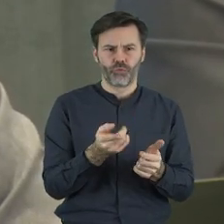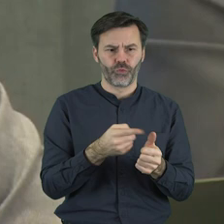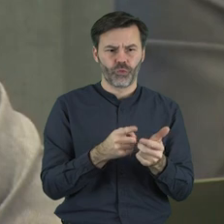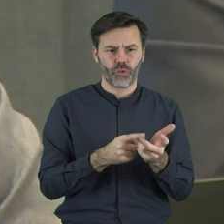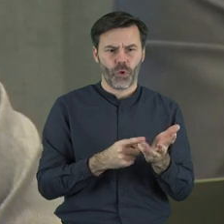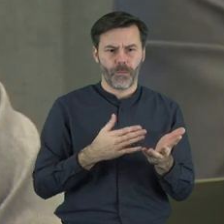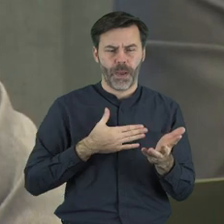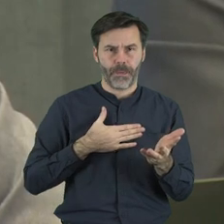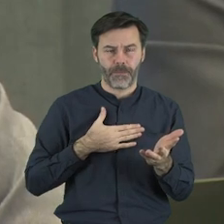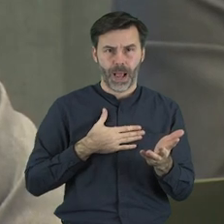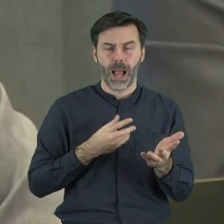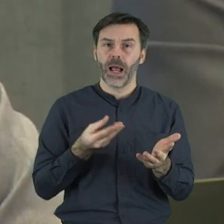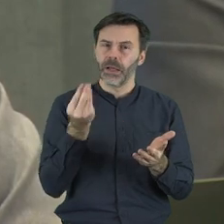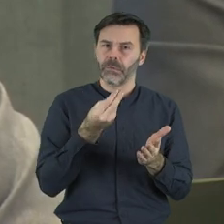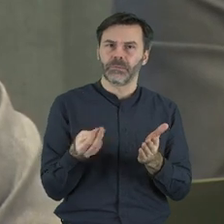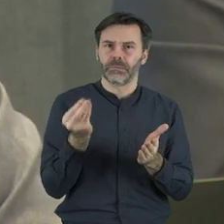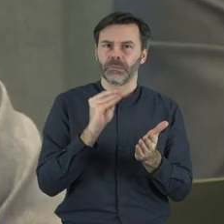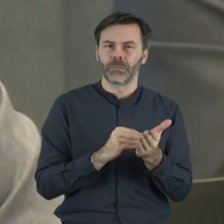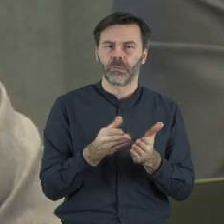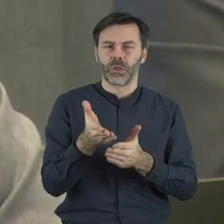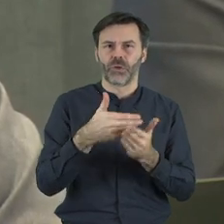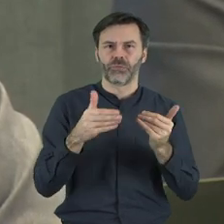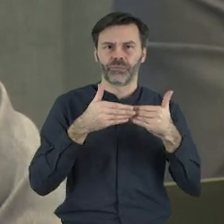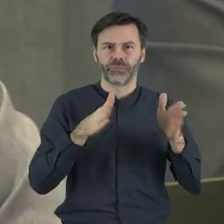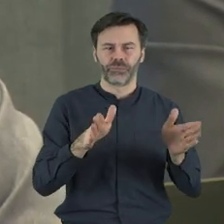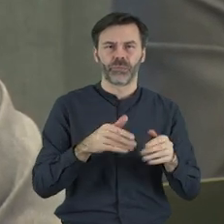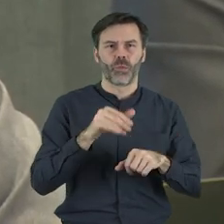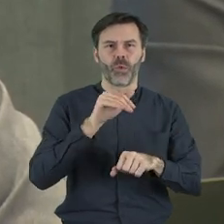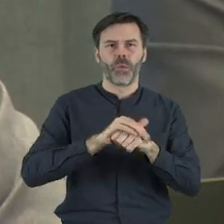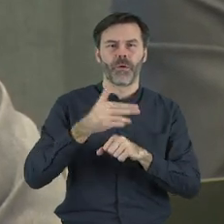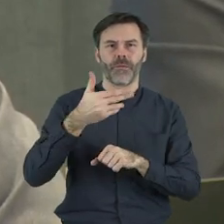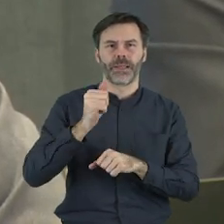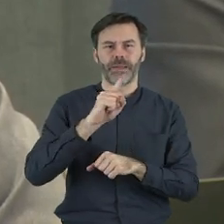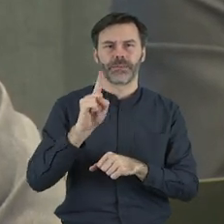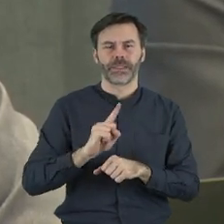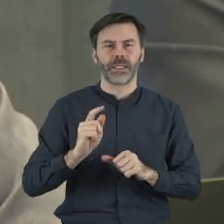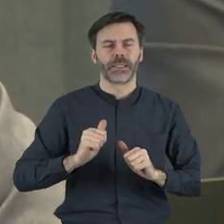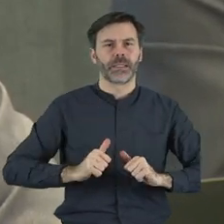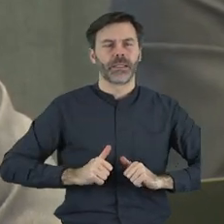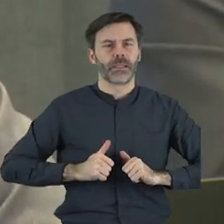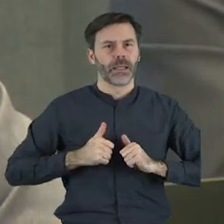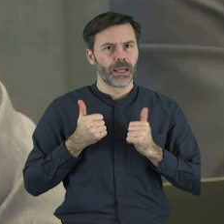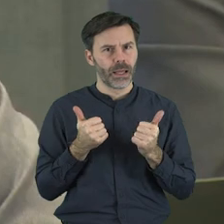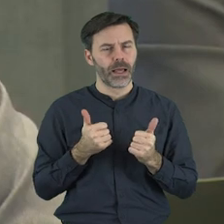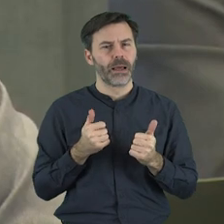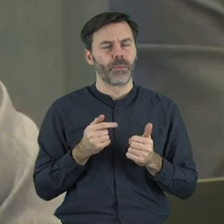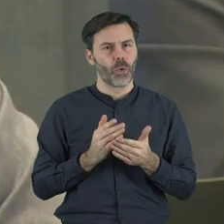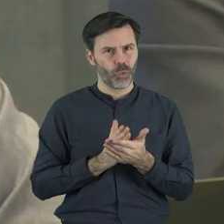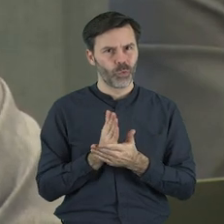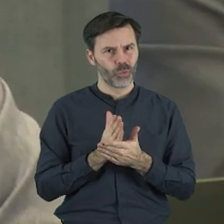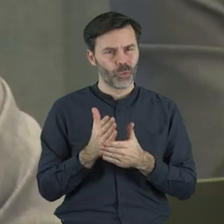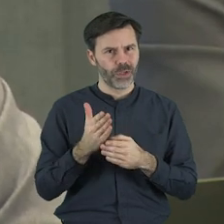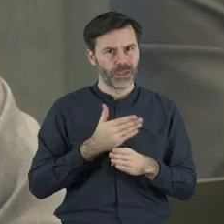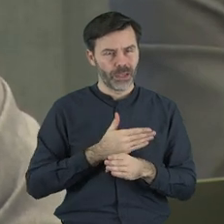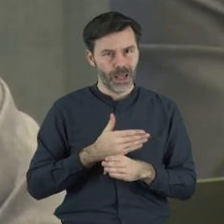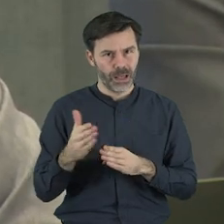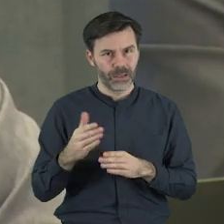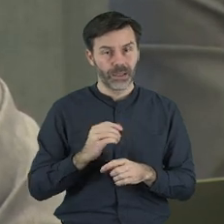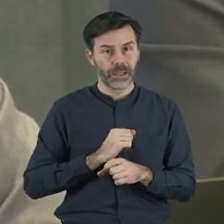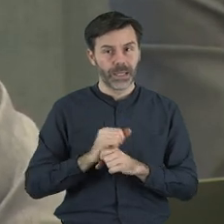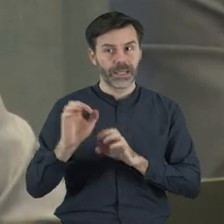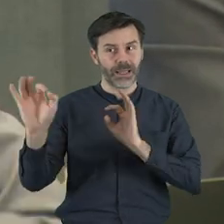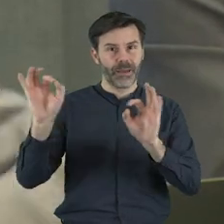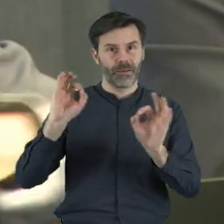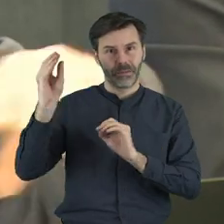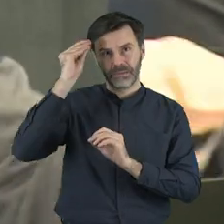NFZ-em, realizować ten zakres usług. Dotarły do nas informacje, że firma Nafis przenieść